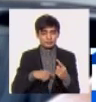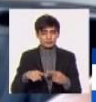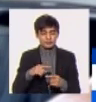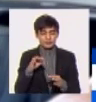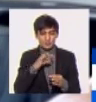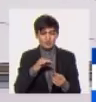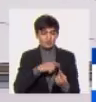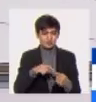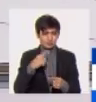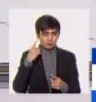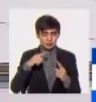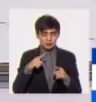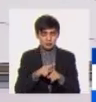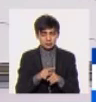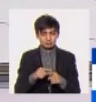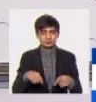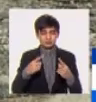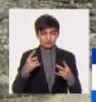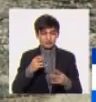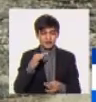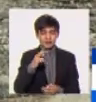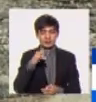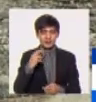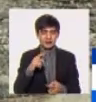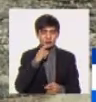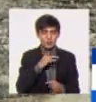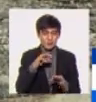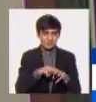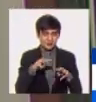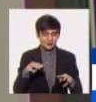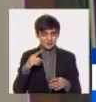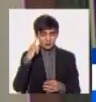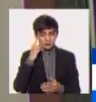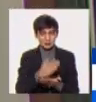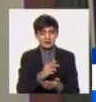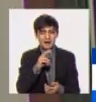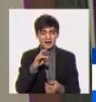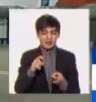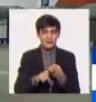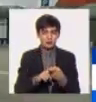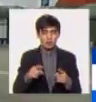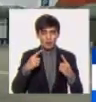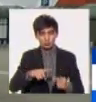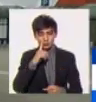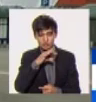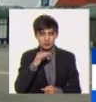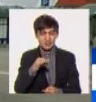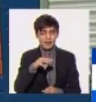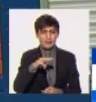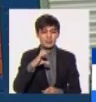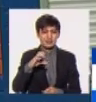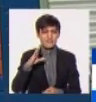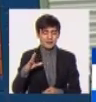простимулировать деловую активность. В Министерстве нацэкономики считают, что ухудшения ситуации из-за коронавируса не будет. МСБ освободили